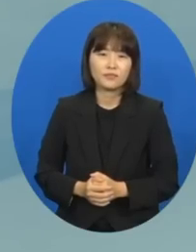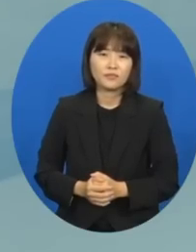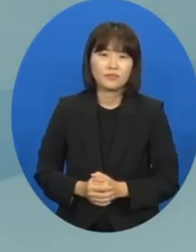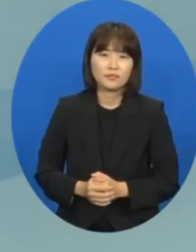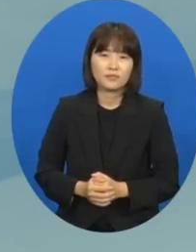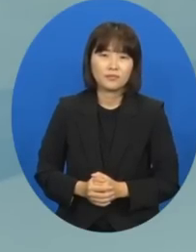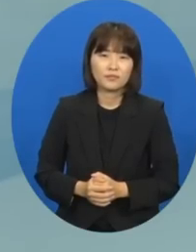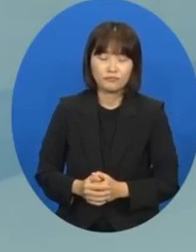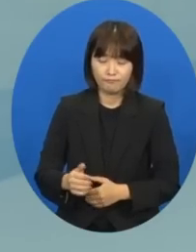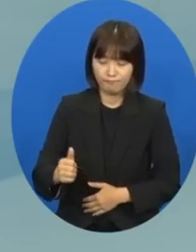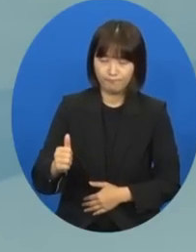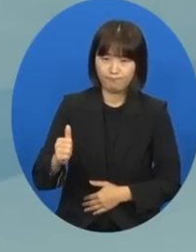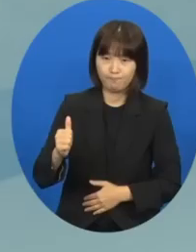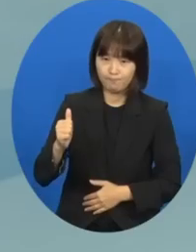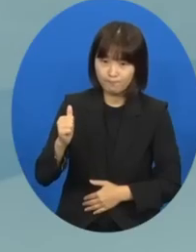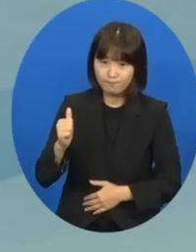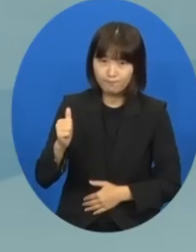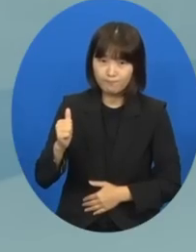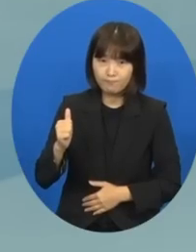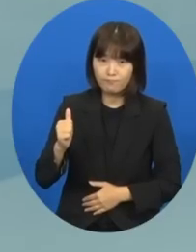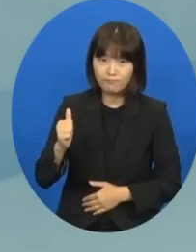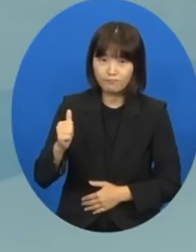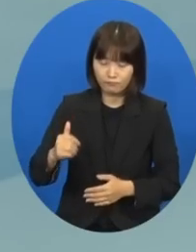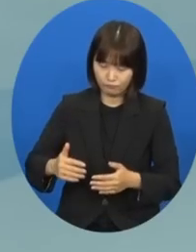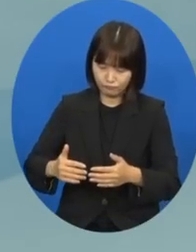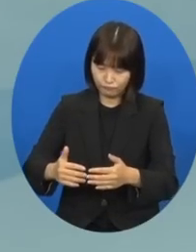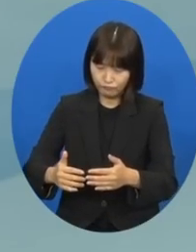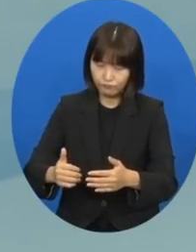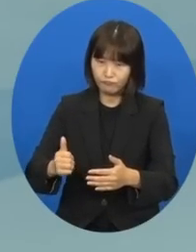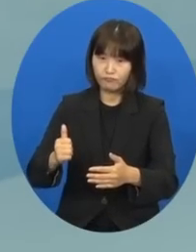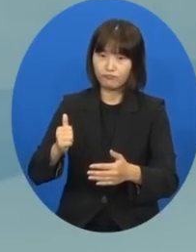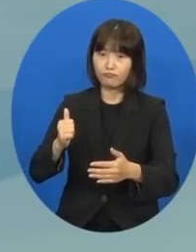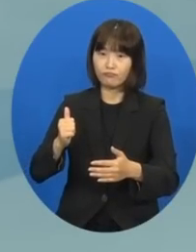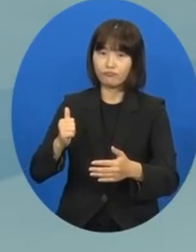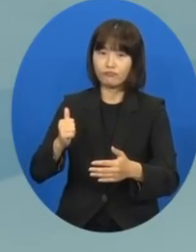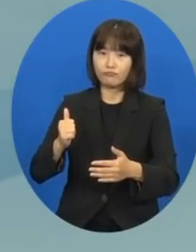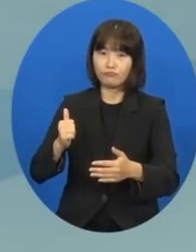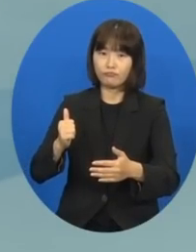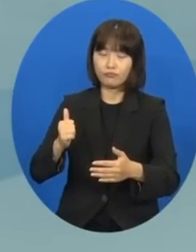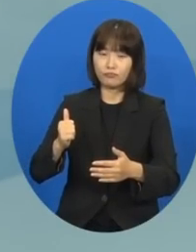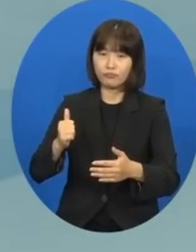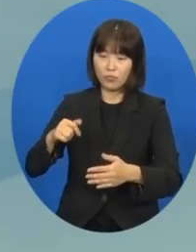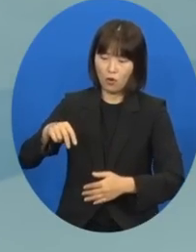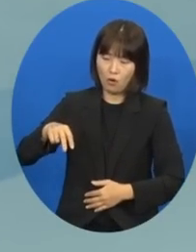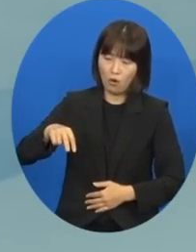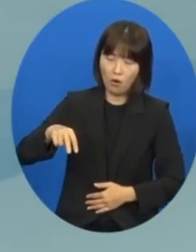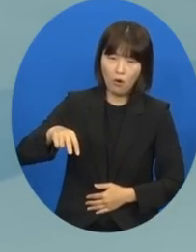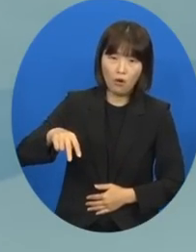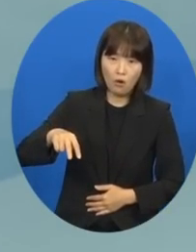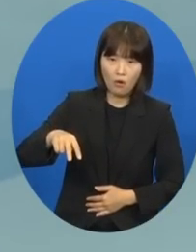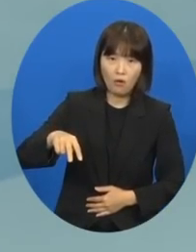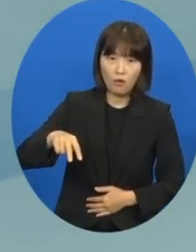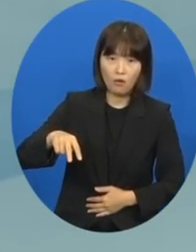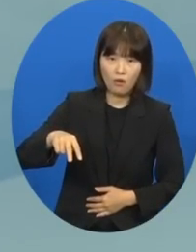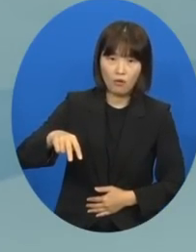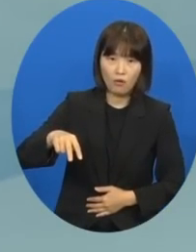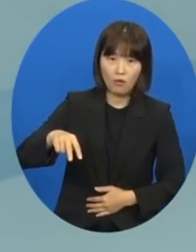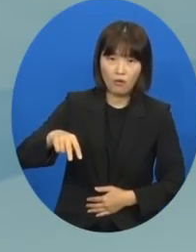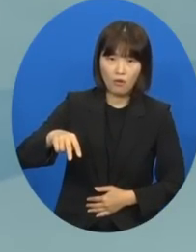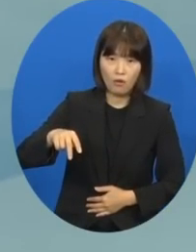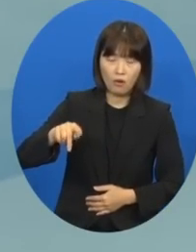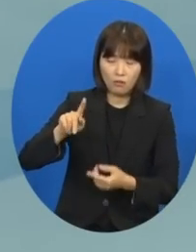이게 젖혀지는데 이제 그분이 이제 배가 나오니까 이렇게 하면서 걸으면 어떻게 됩니까? 이게 팔자 걸음으로 되죠, 이렇게. 근데